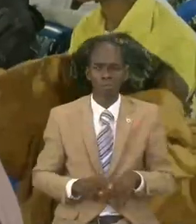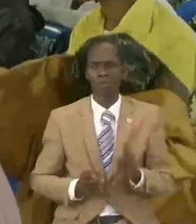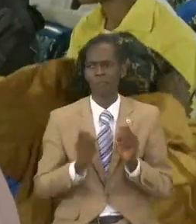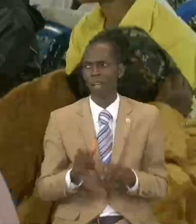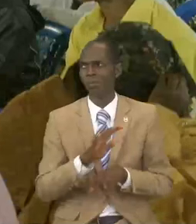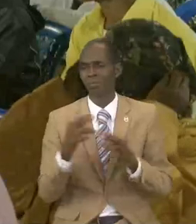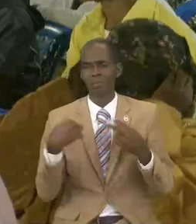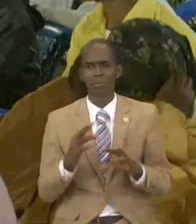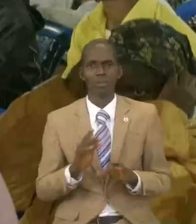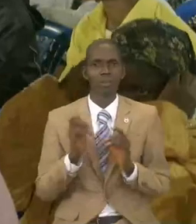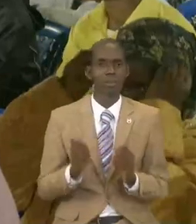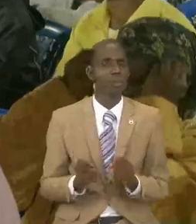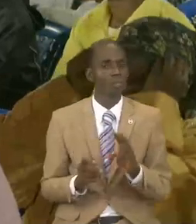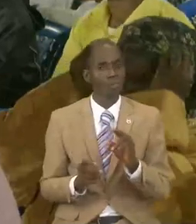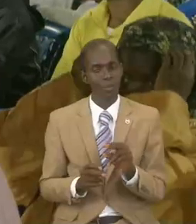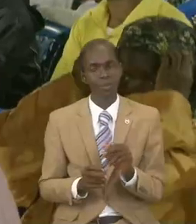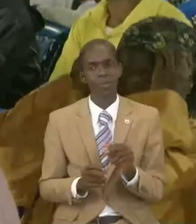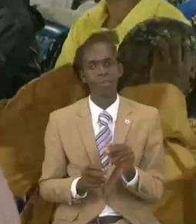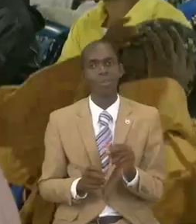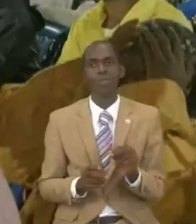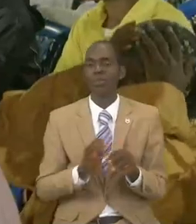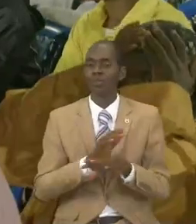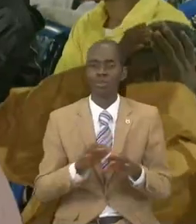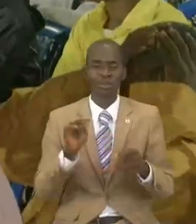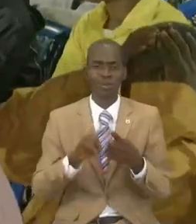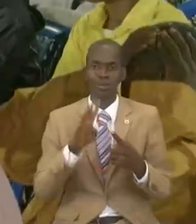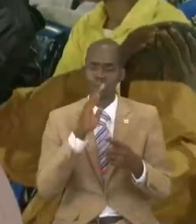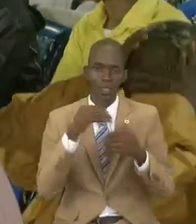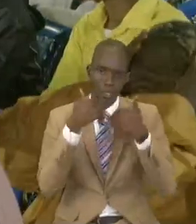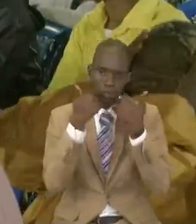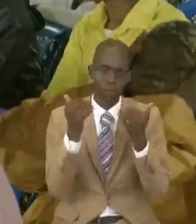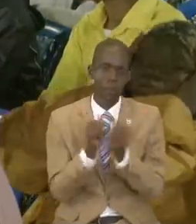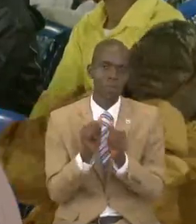Un jour glorieux. Un jour que tu n'oublieras jamais.